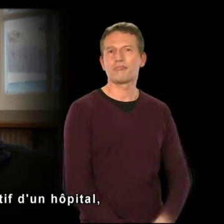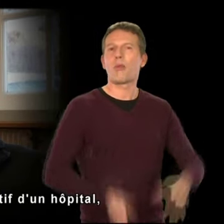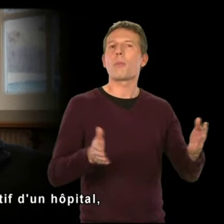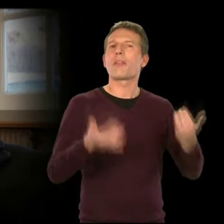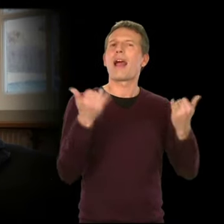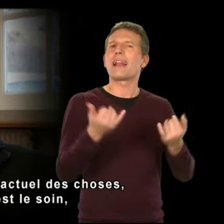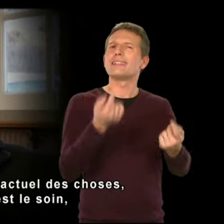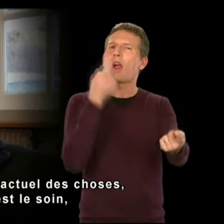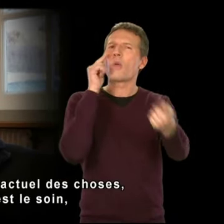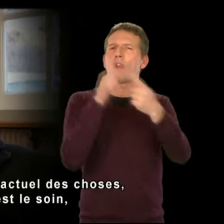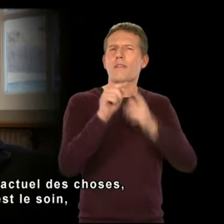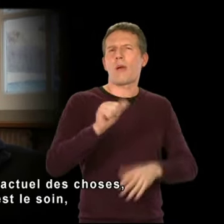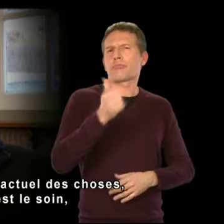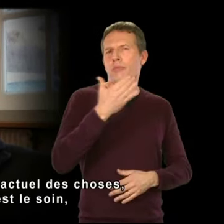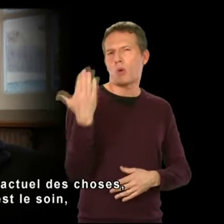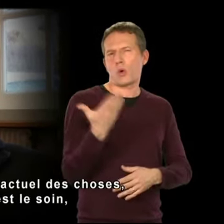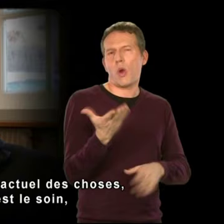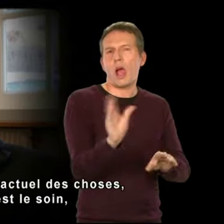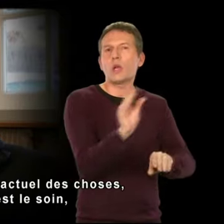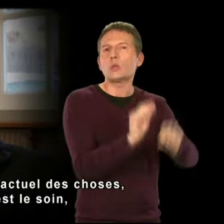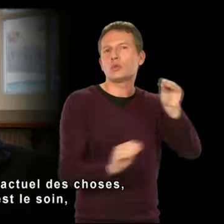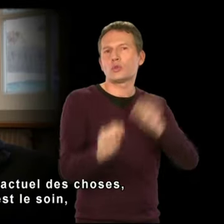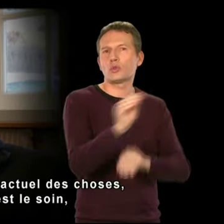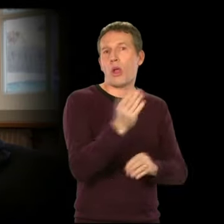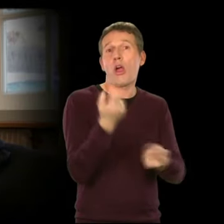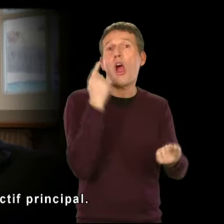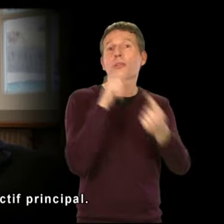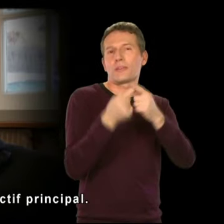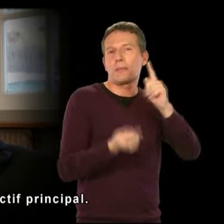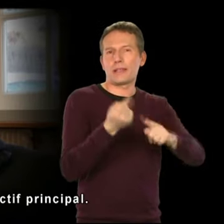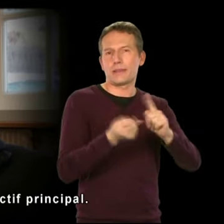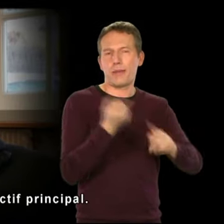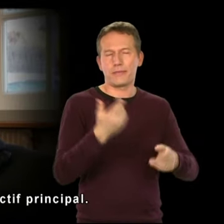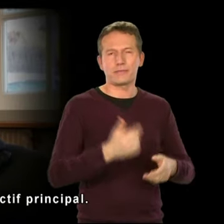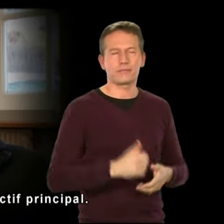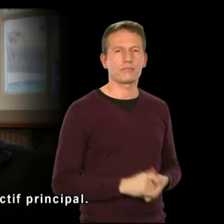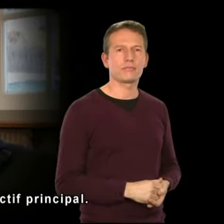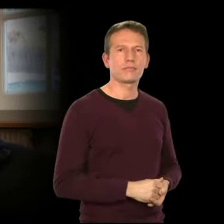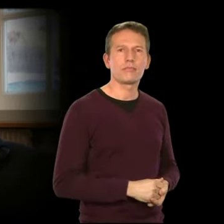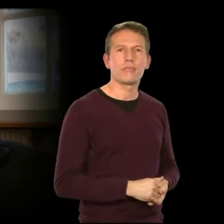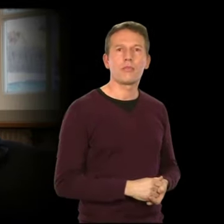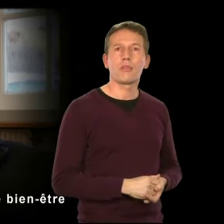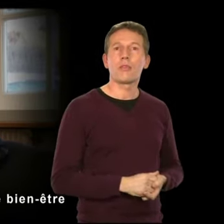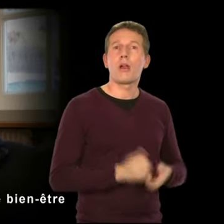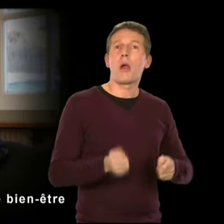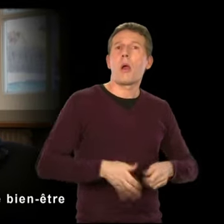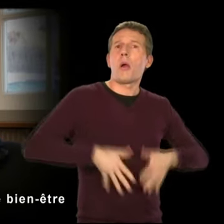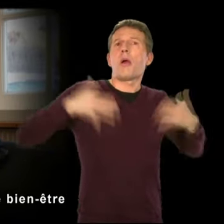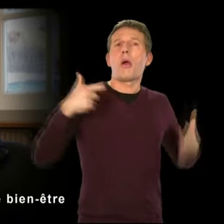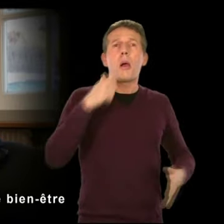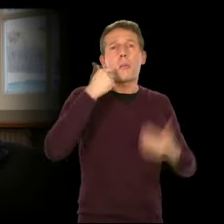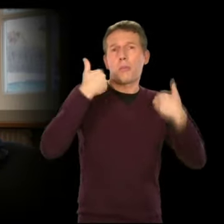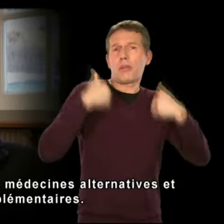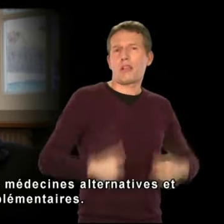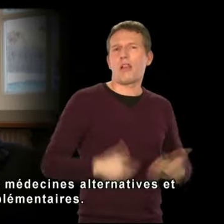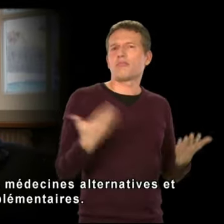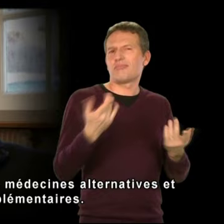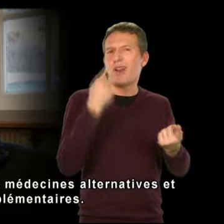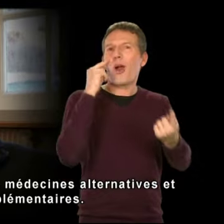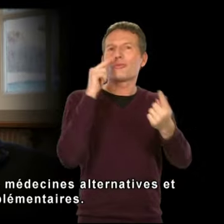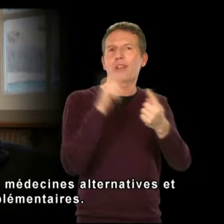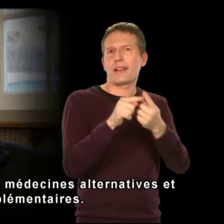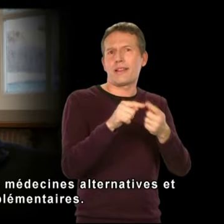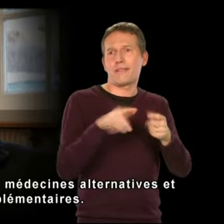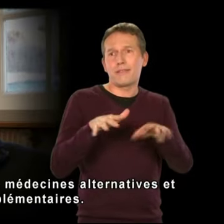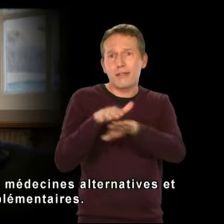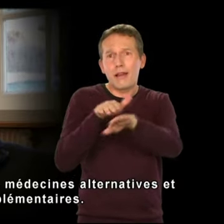L'objectif d'un hôpital, dans l'état actuel des choses, c'est le soin. L'objectif principal. Le bien-être, c'est